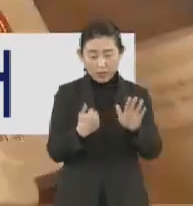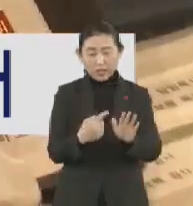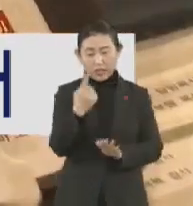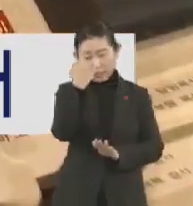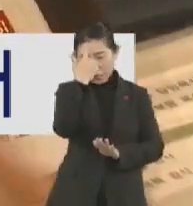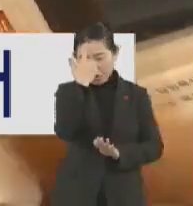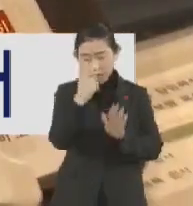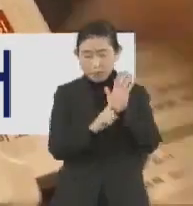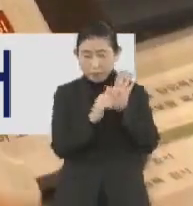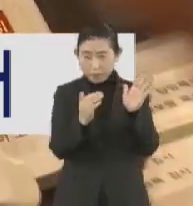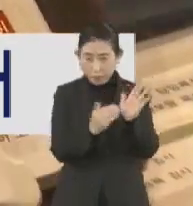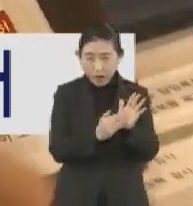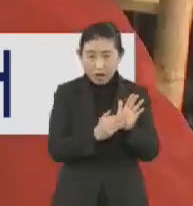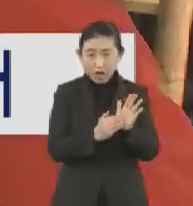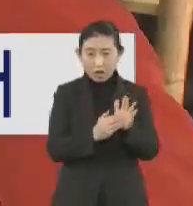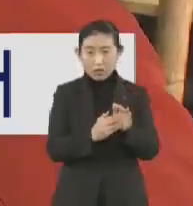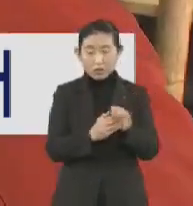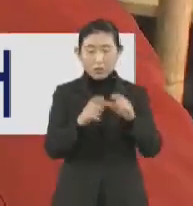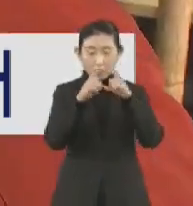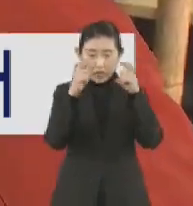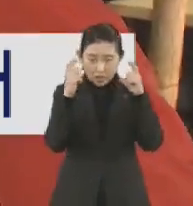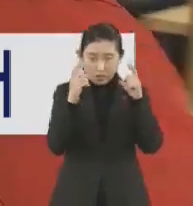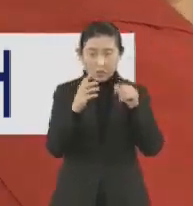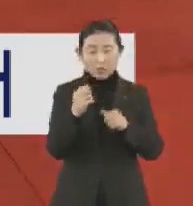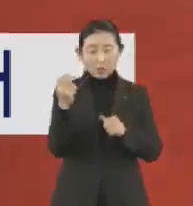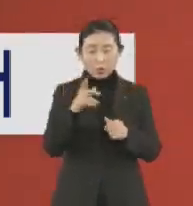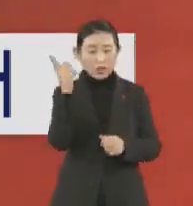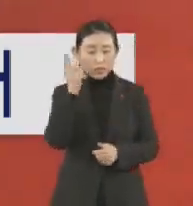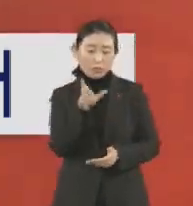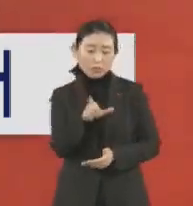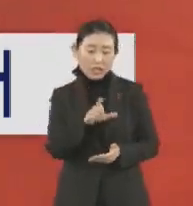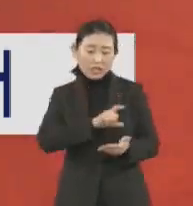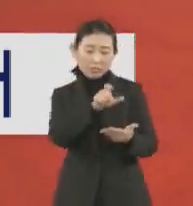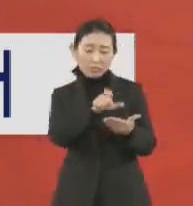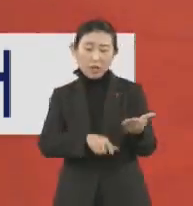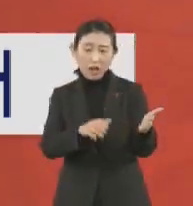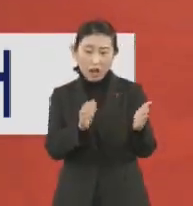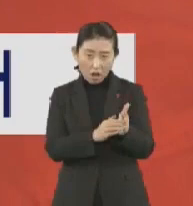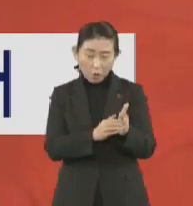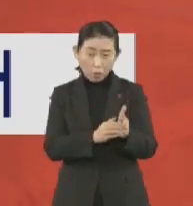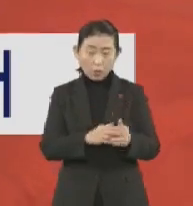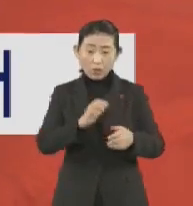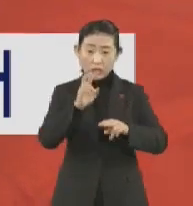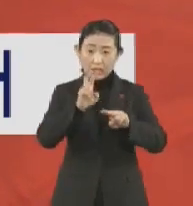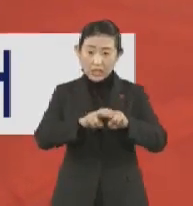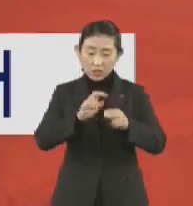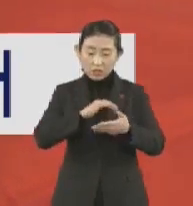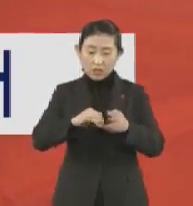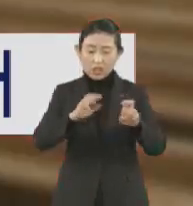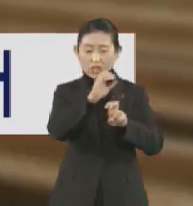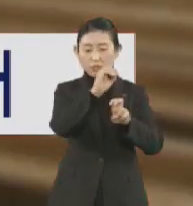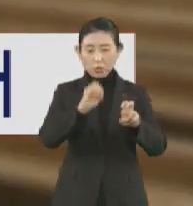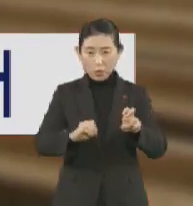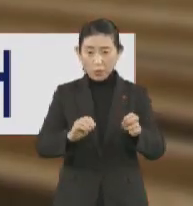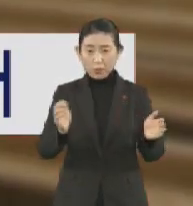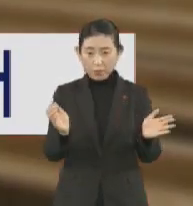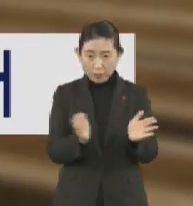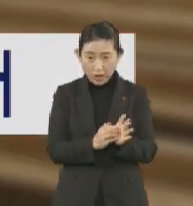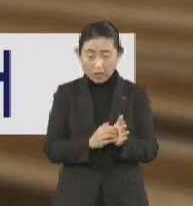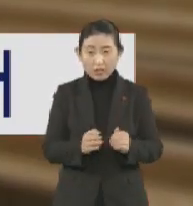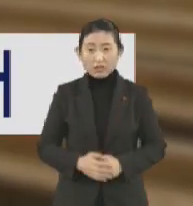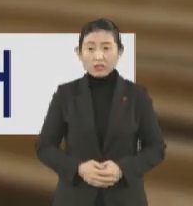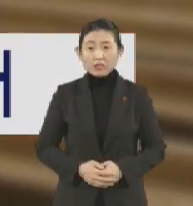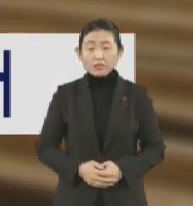마스크 작용 명부 작성 등 예방 수칙 을 준수하고 전체 좌석에 20% 까지 좌석표 를 배치해